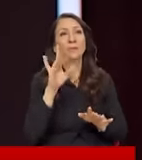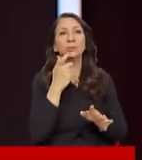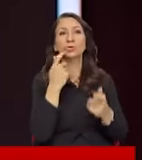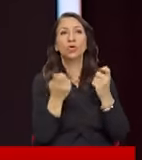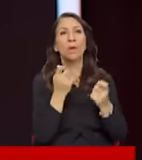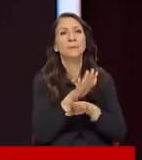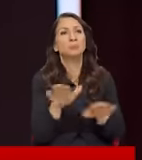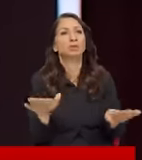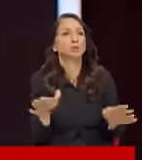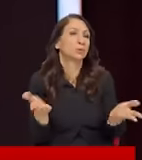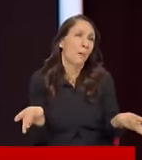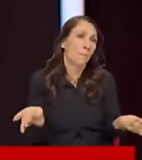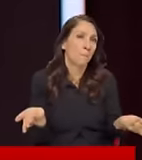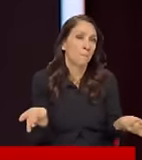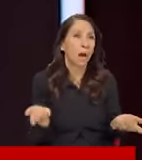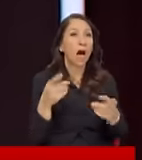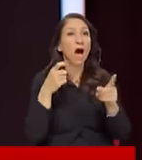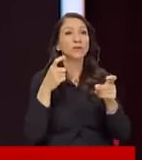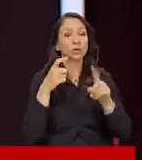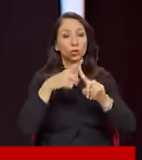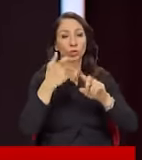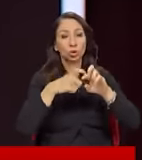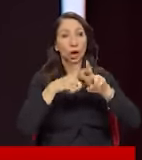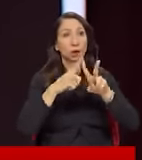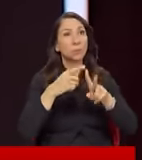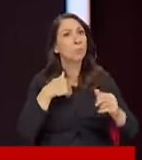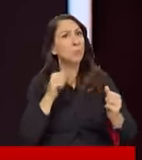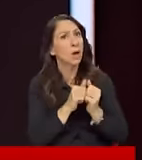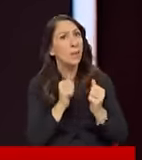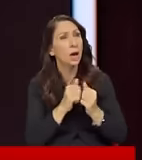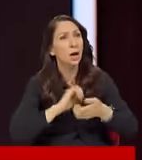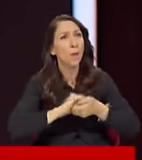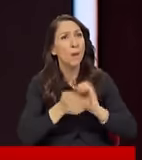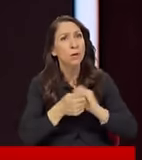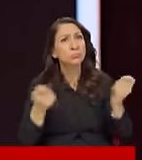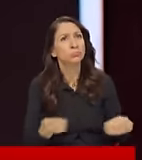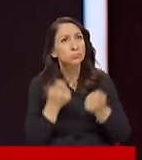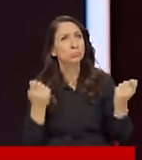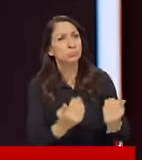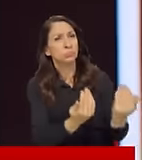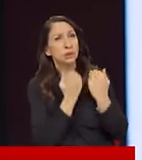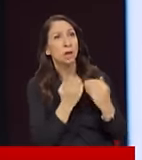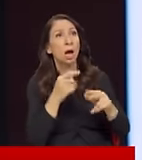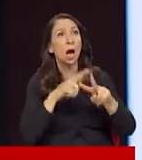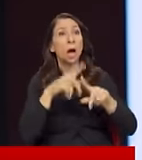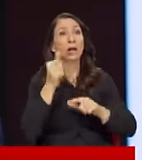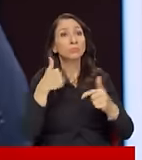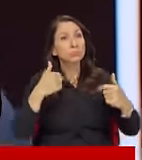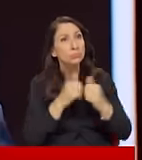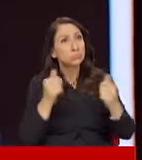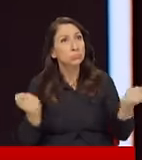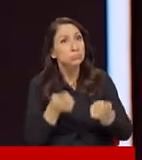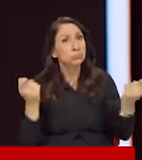görev yapmışsınız. Bakın Avcılar'da Turan Hançerli omuz omuza bizimle kampanyamıza destek oluyor. Ali Kılıç omuz omuza